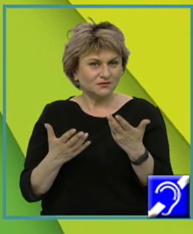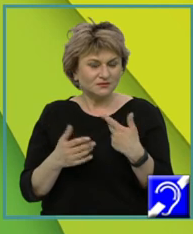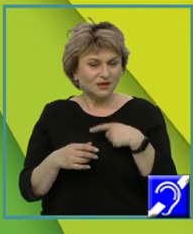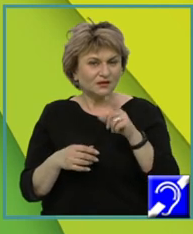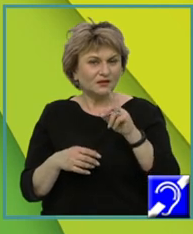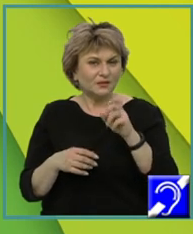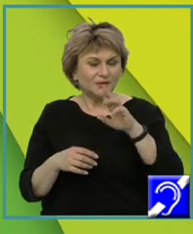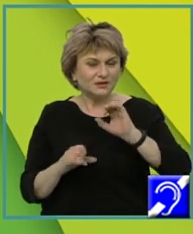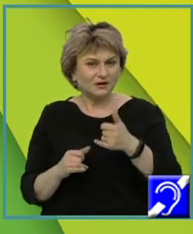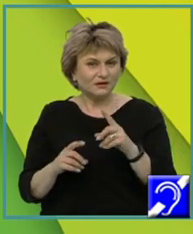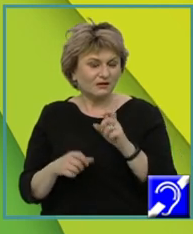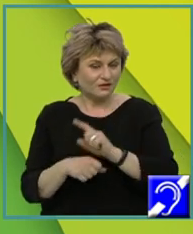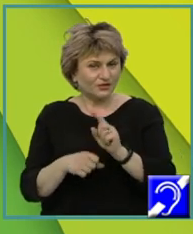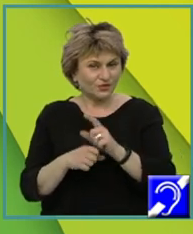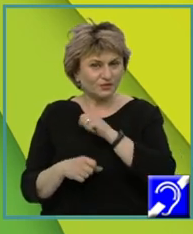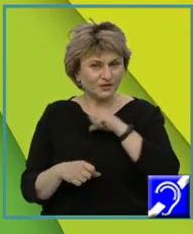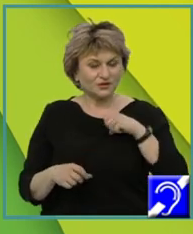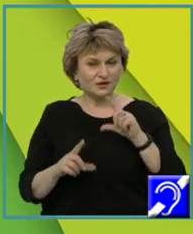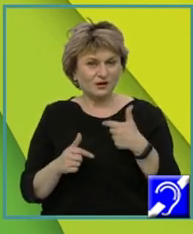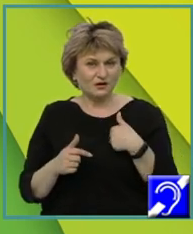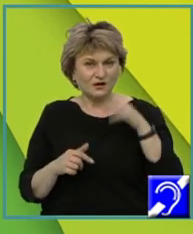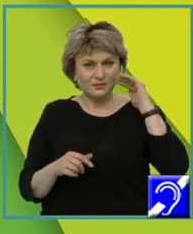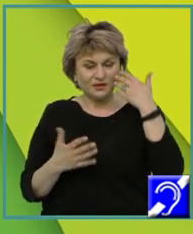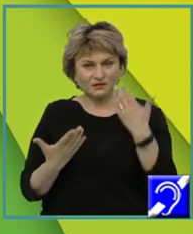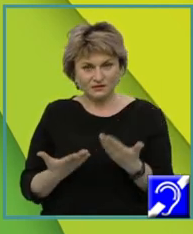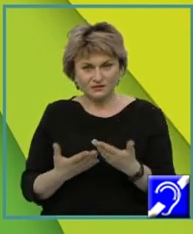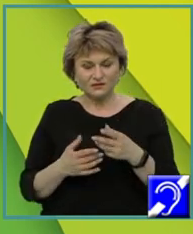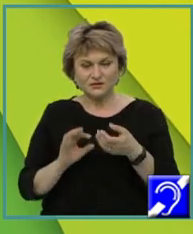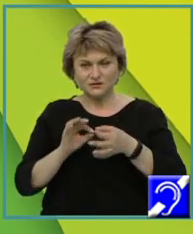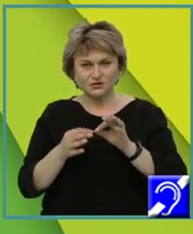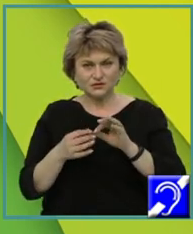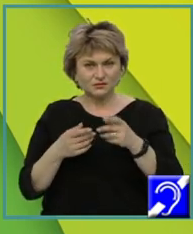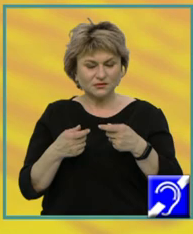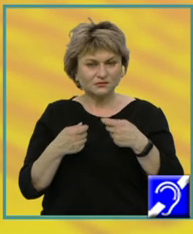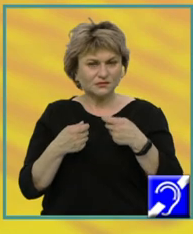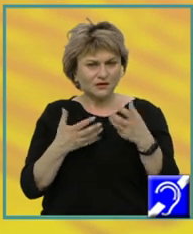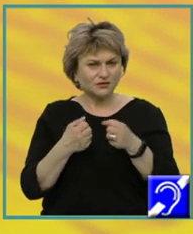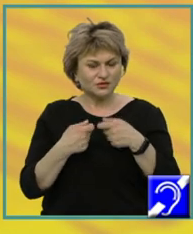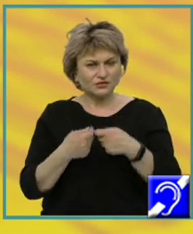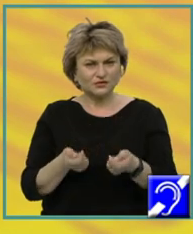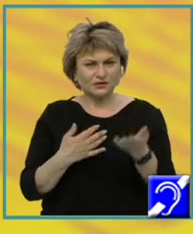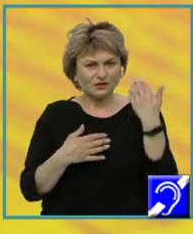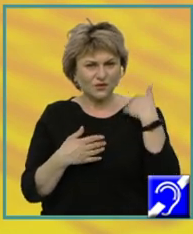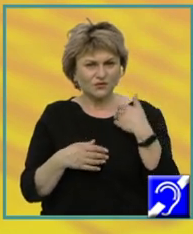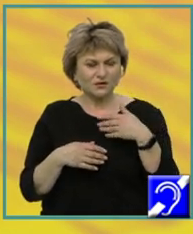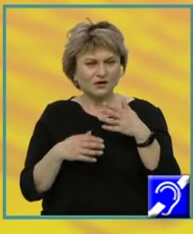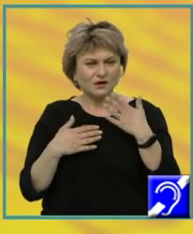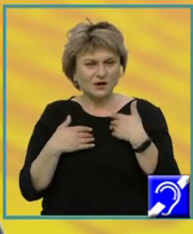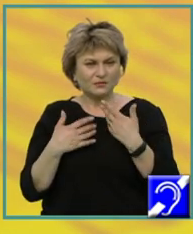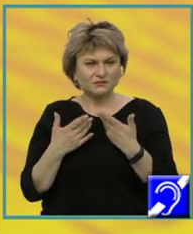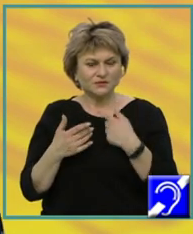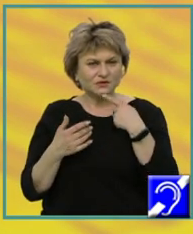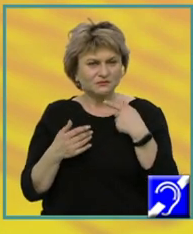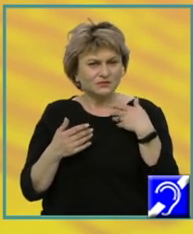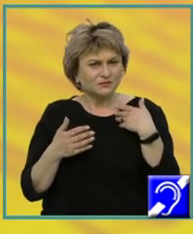preț la cărți de la lucruri personale la Amintiri adică tot trecutul e întotdeauna am apăsat și am